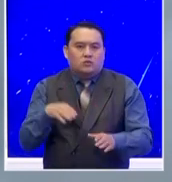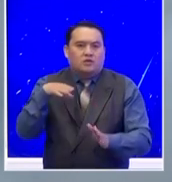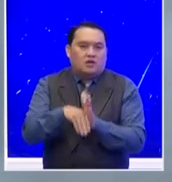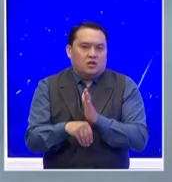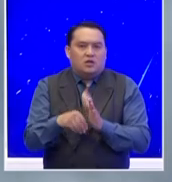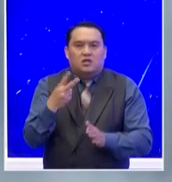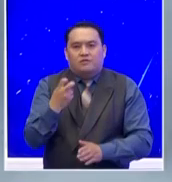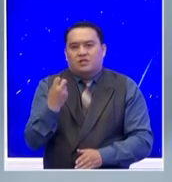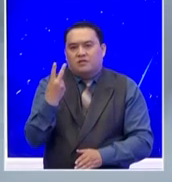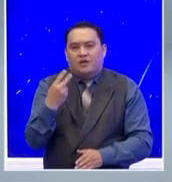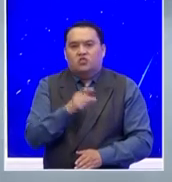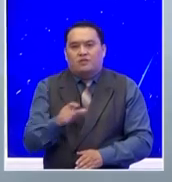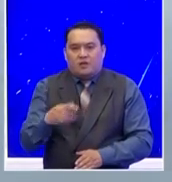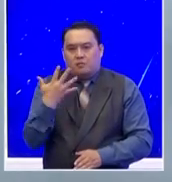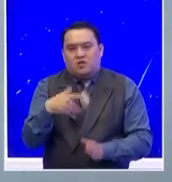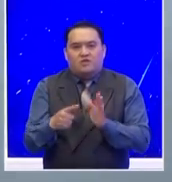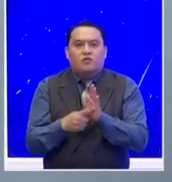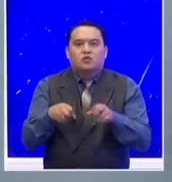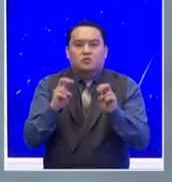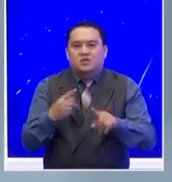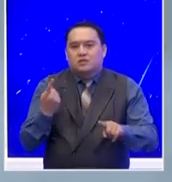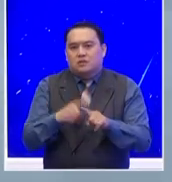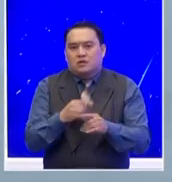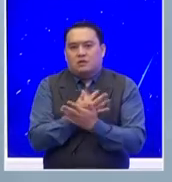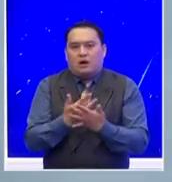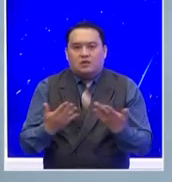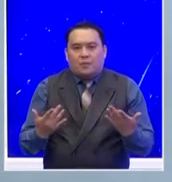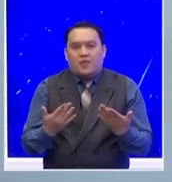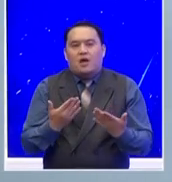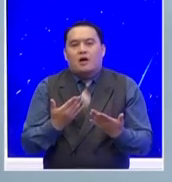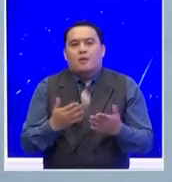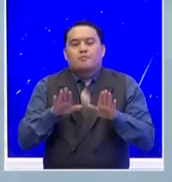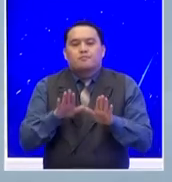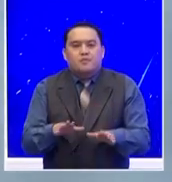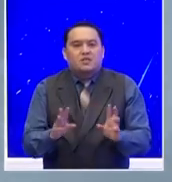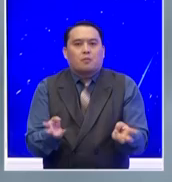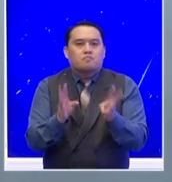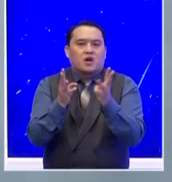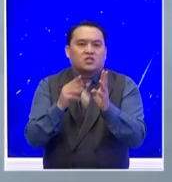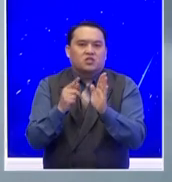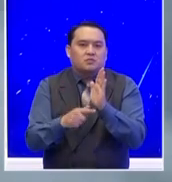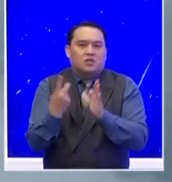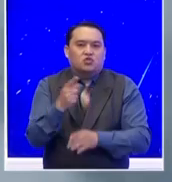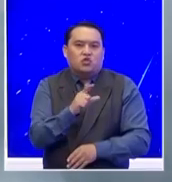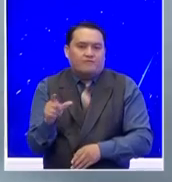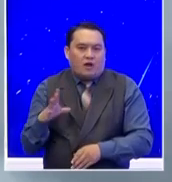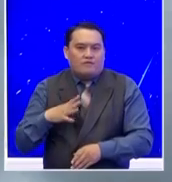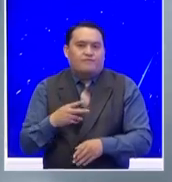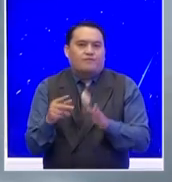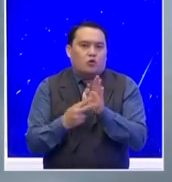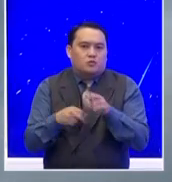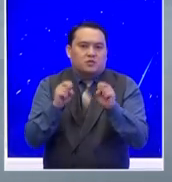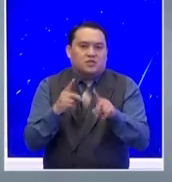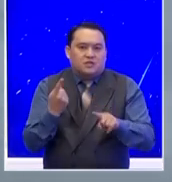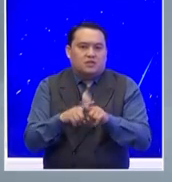задействованы 202 человека, 58 единиц различной техники. Также к месту пожара направлен 71 человек и 8 единиц